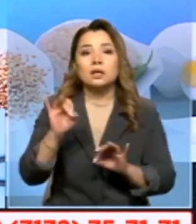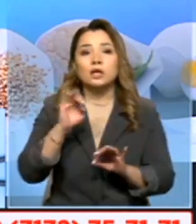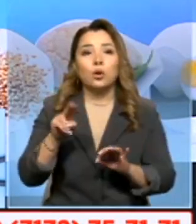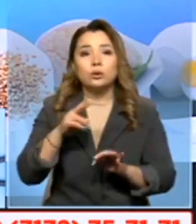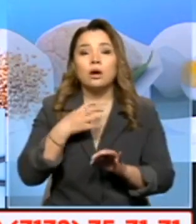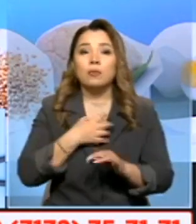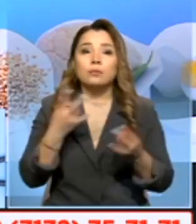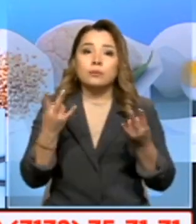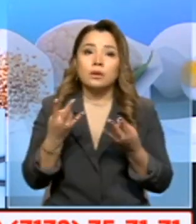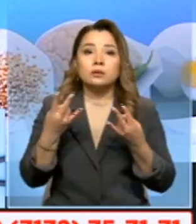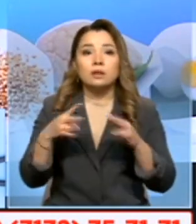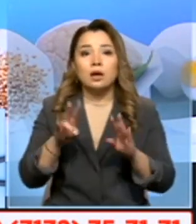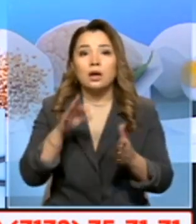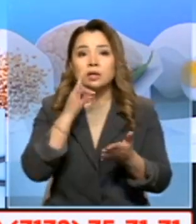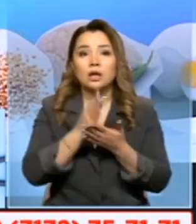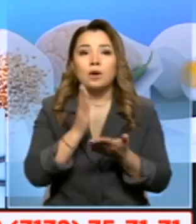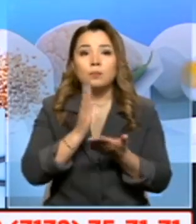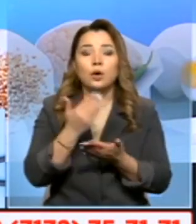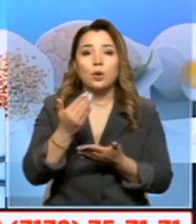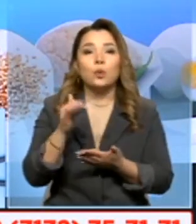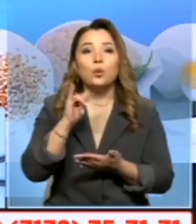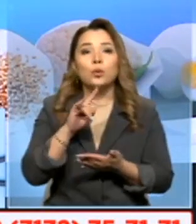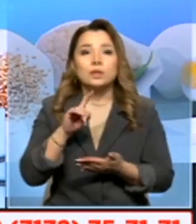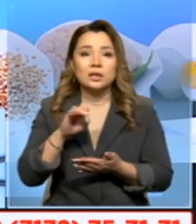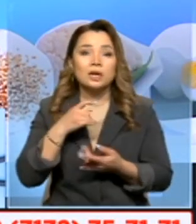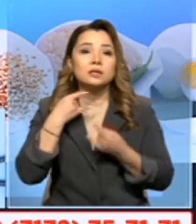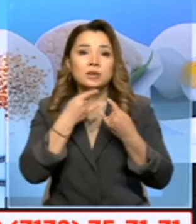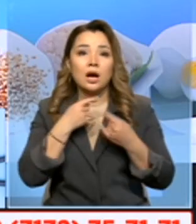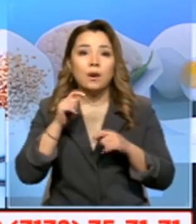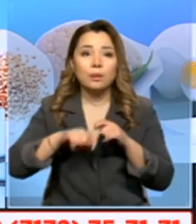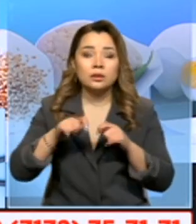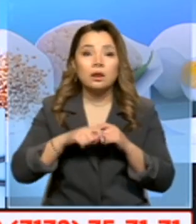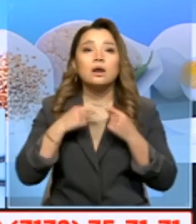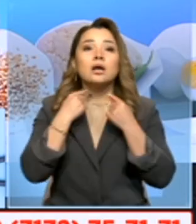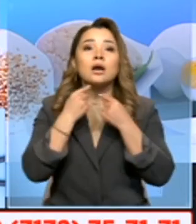қазір қажет па, әлі қажет емес па? УЗИ-ді көреміз. Қалғанша бізде